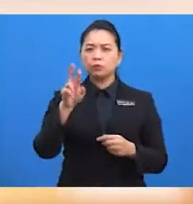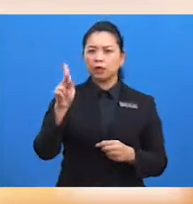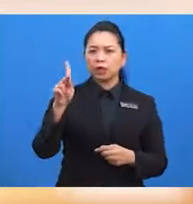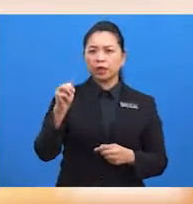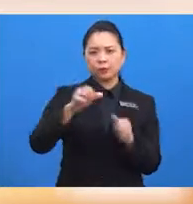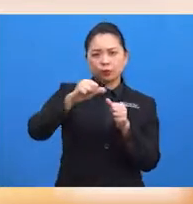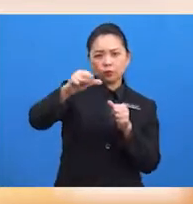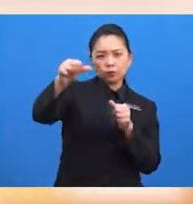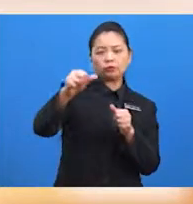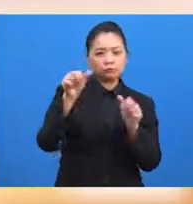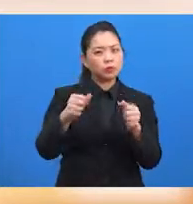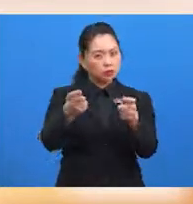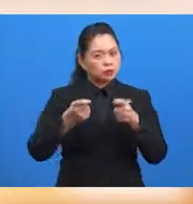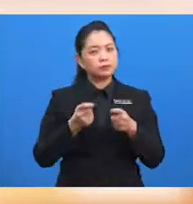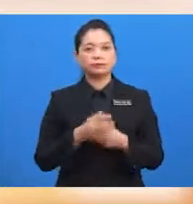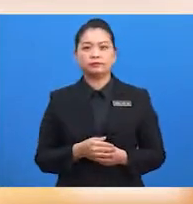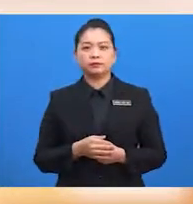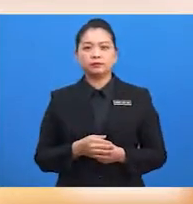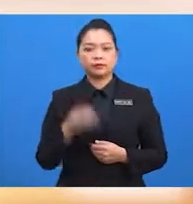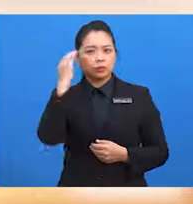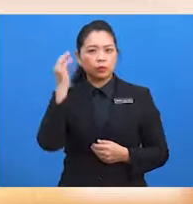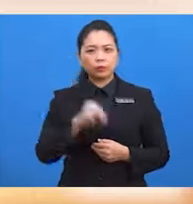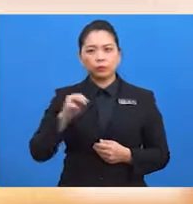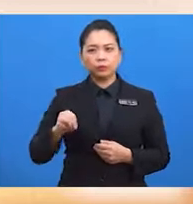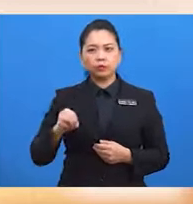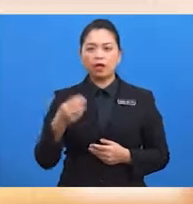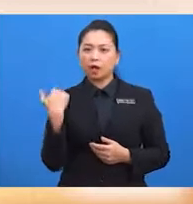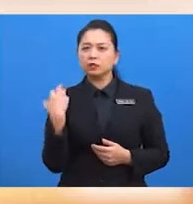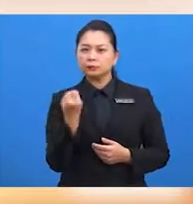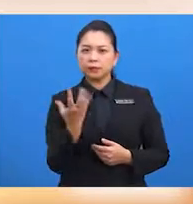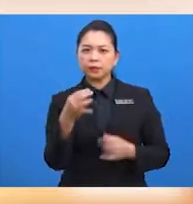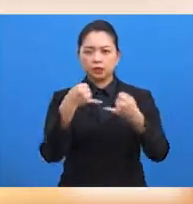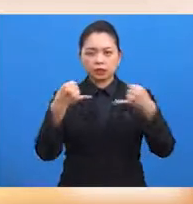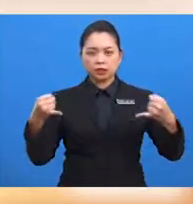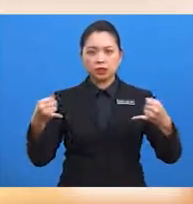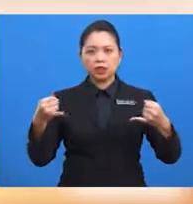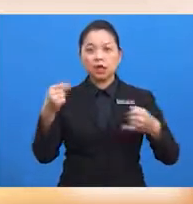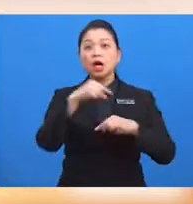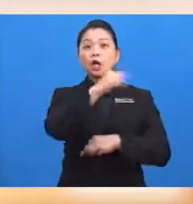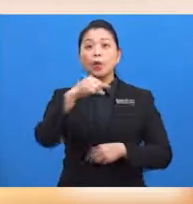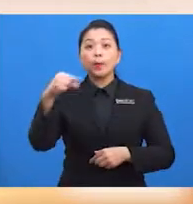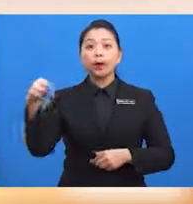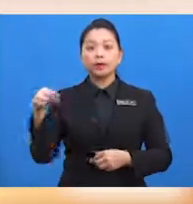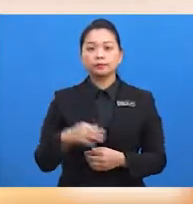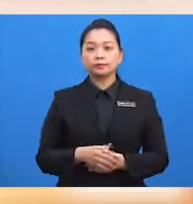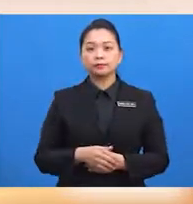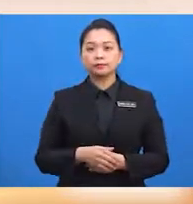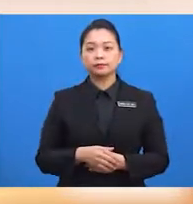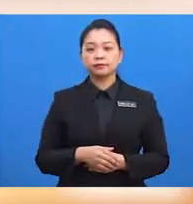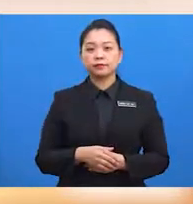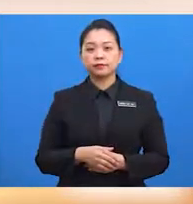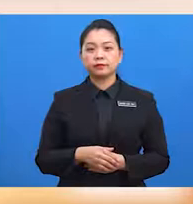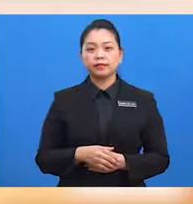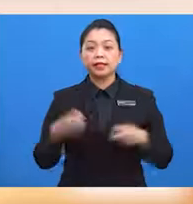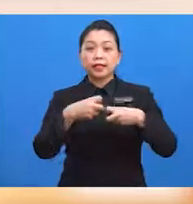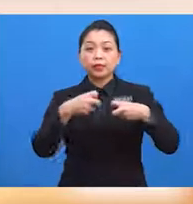tahukah murid-murid bahwa terdapat beberapa jenis gelombang dalam spektrum elektromagnetik